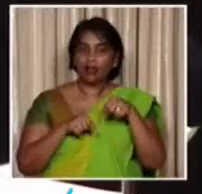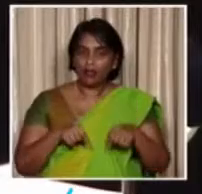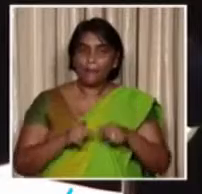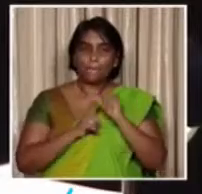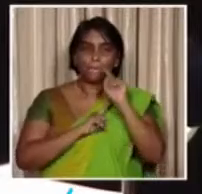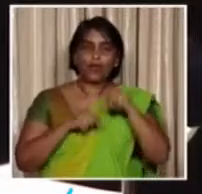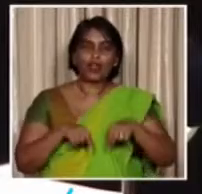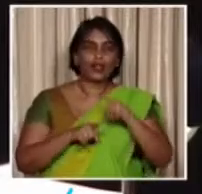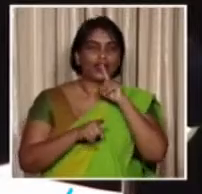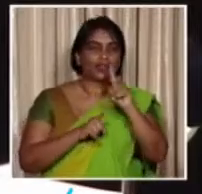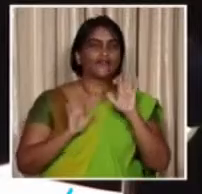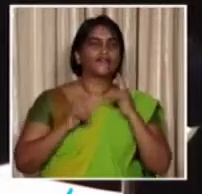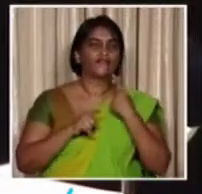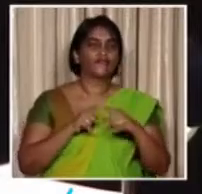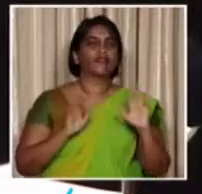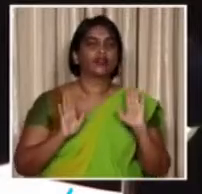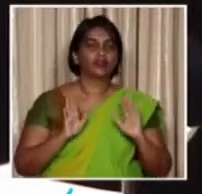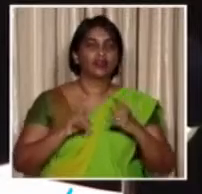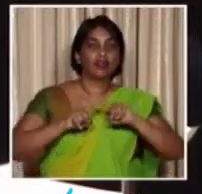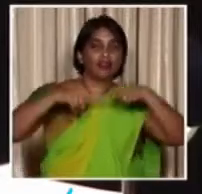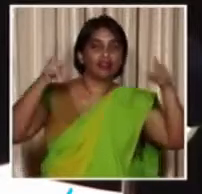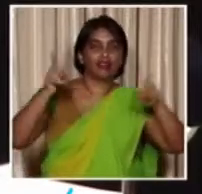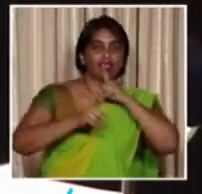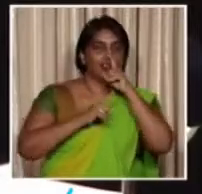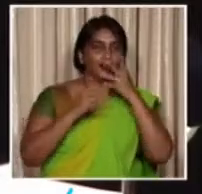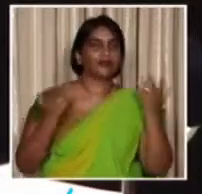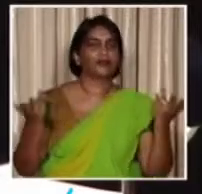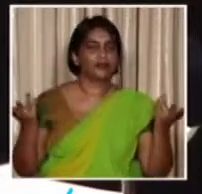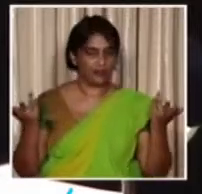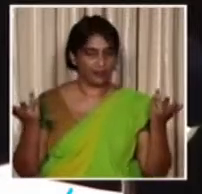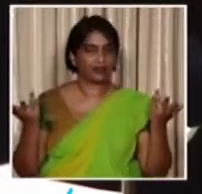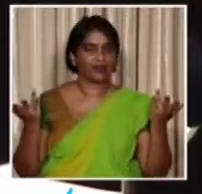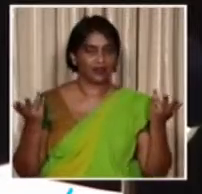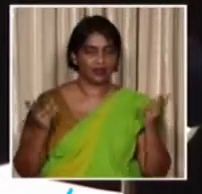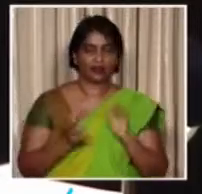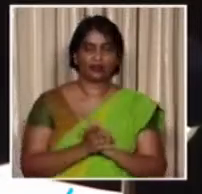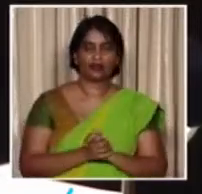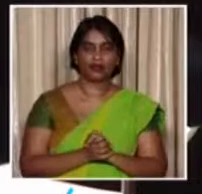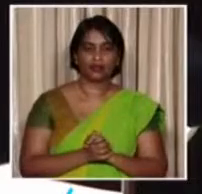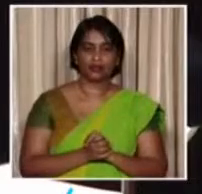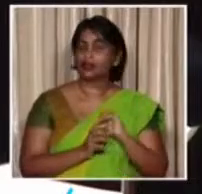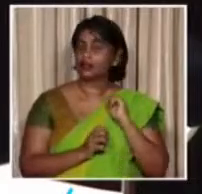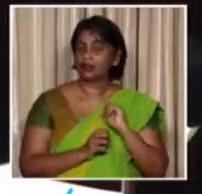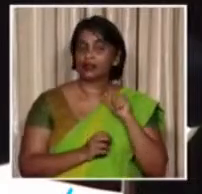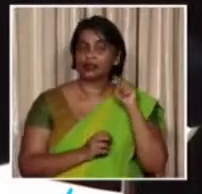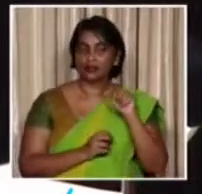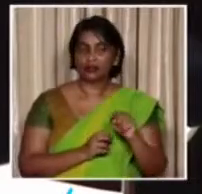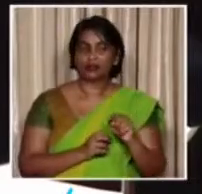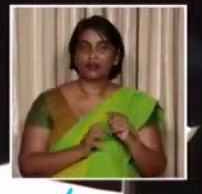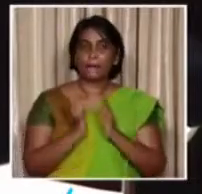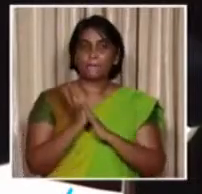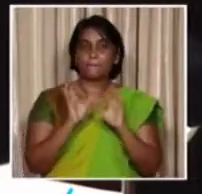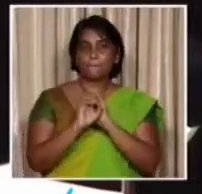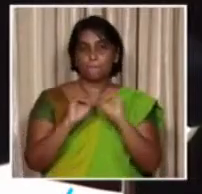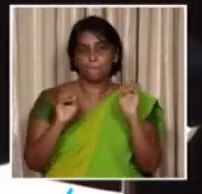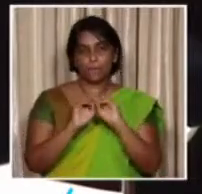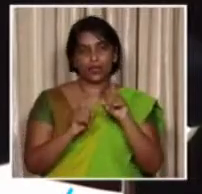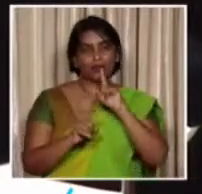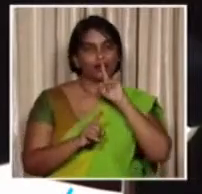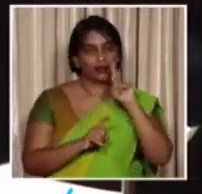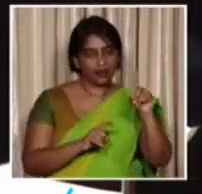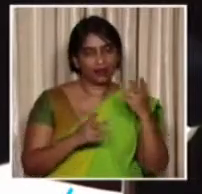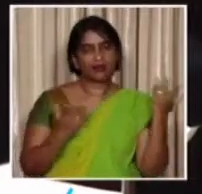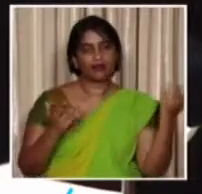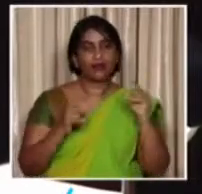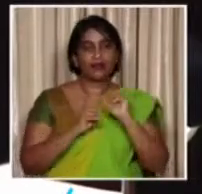විතරයි වෙන කියන්න තැනක් නැහෙනේ හරිද මොකද ඒගොල්ලන්ට කියලා මාධ්‍ය නාලිකාවක් කියන්න පුළුවන් මේ